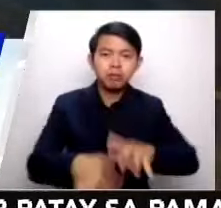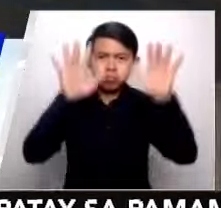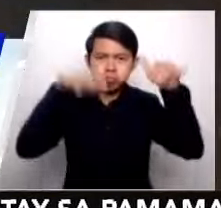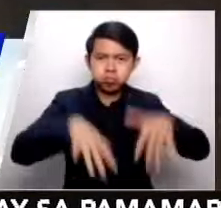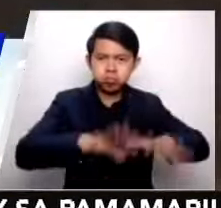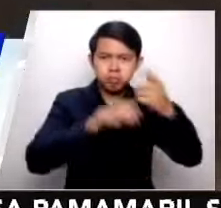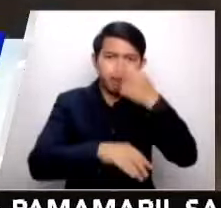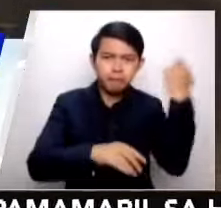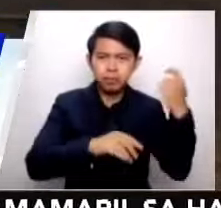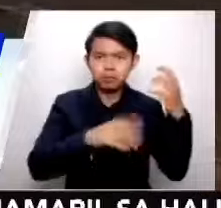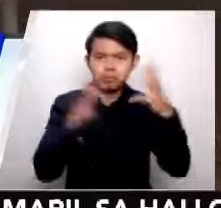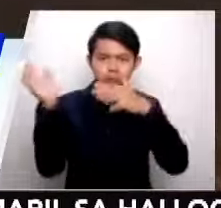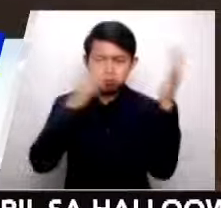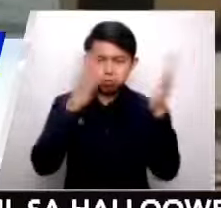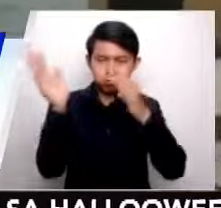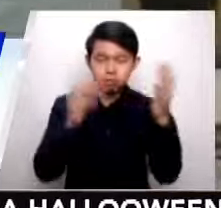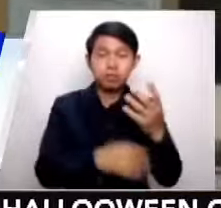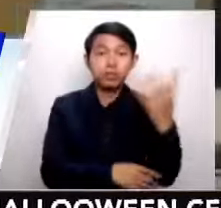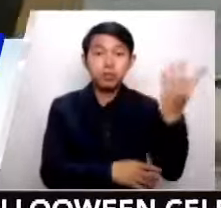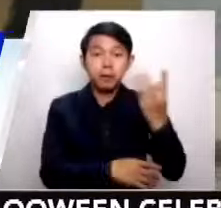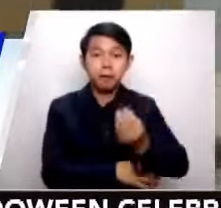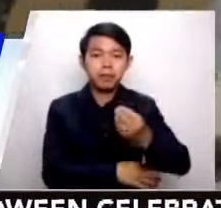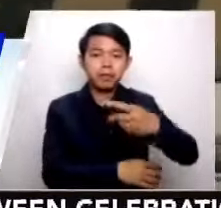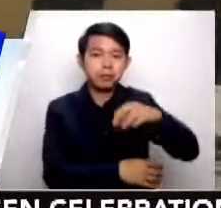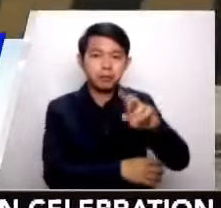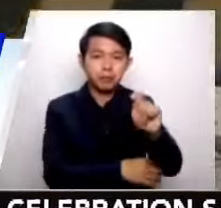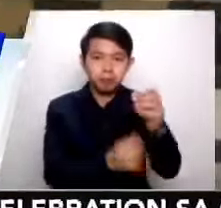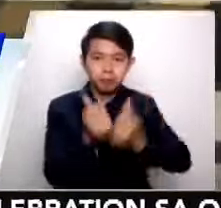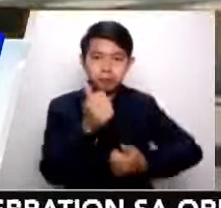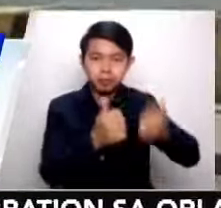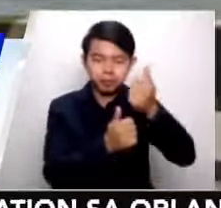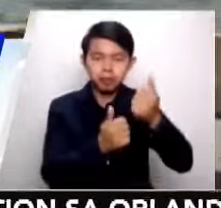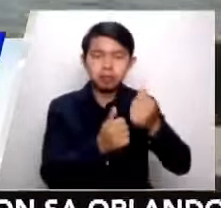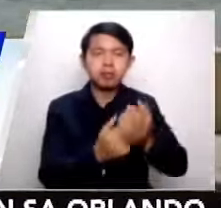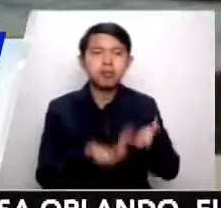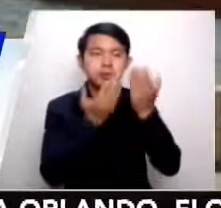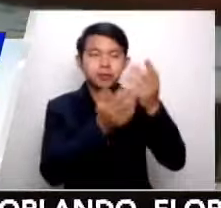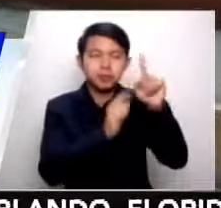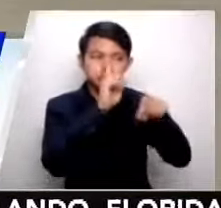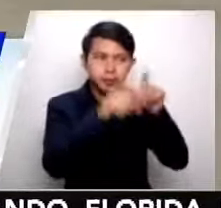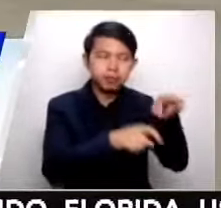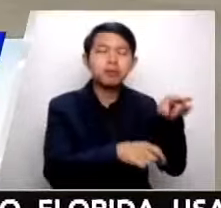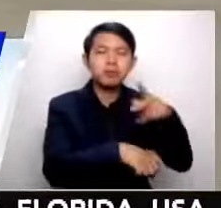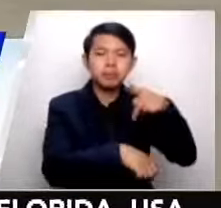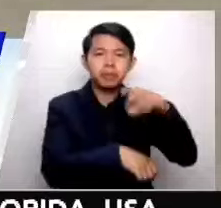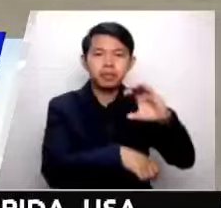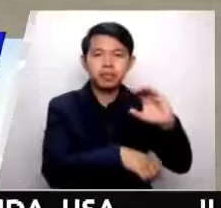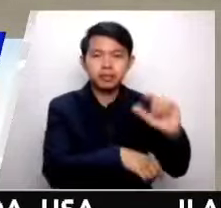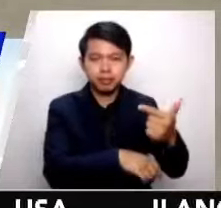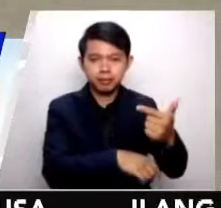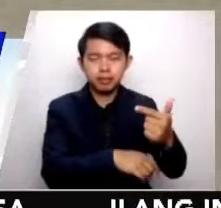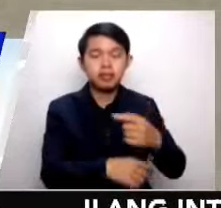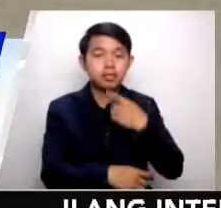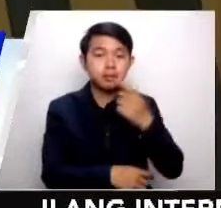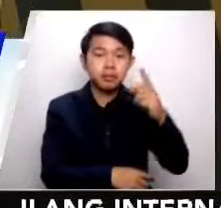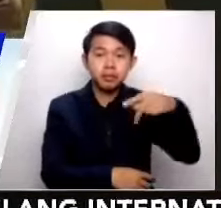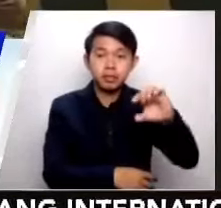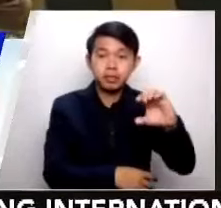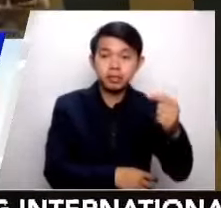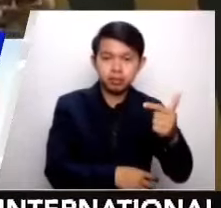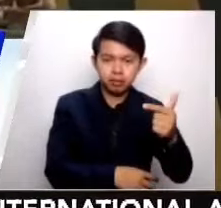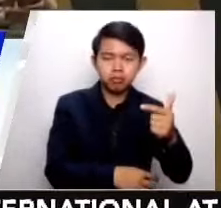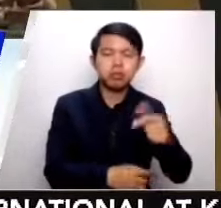Nakapagsumite na raw ang Batangas Port Manager ng Underwater Survey ng tanker sa Philippine Coast Guard. Ayon sa PCG Batangas, posibleng simulan sa